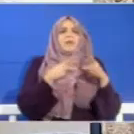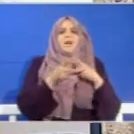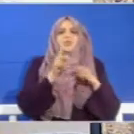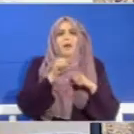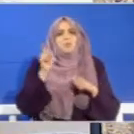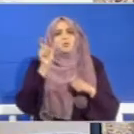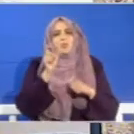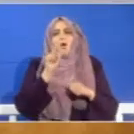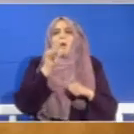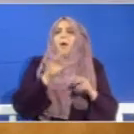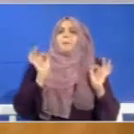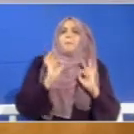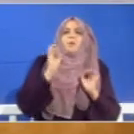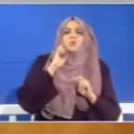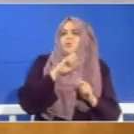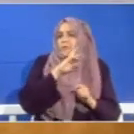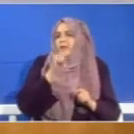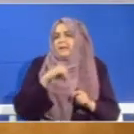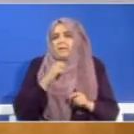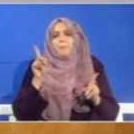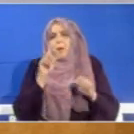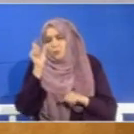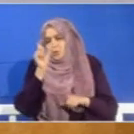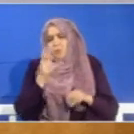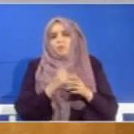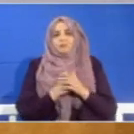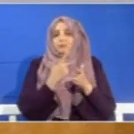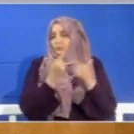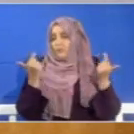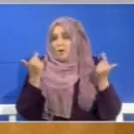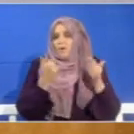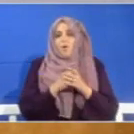المسلمين من اليهود والنصارى والمجوس وما إلى ذلك،